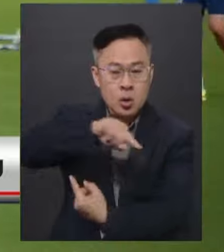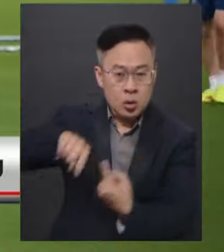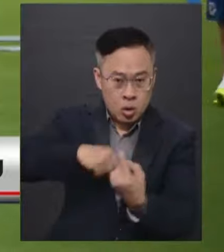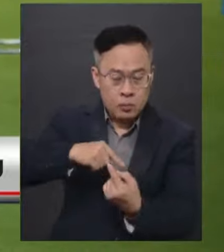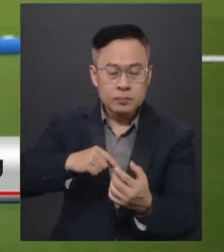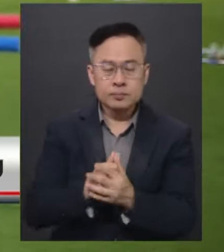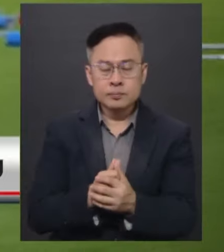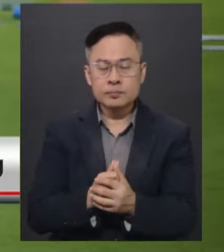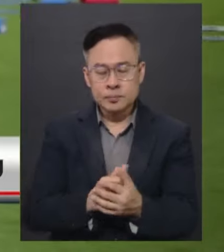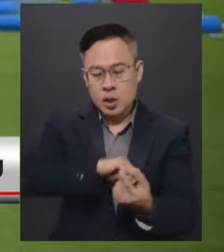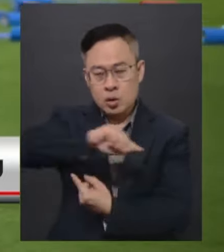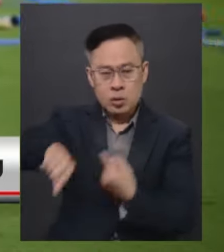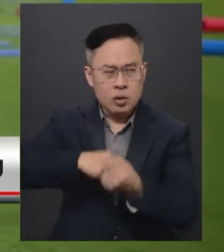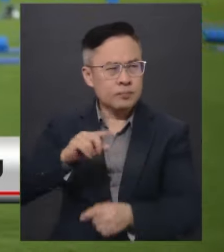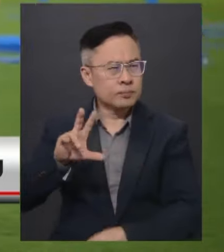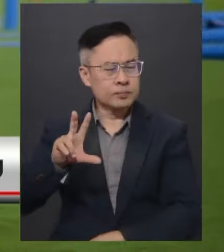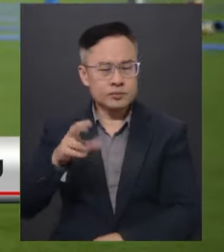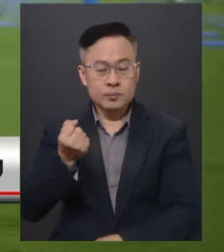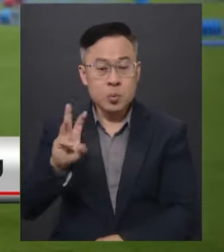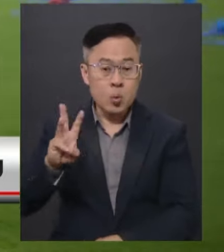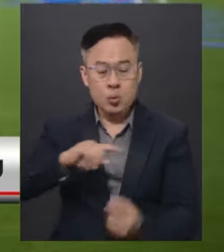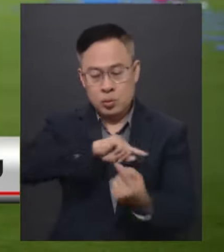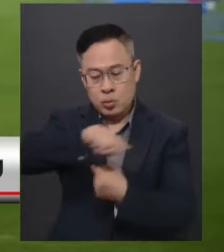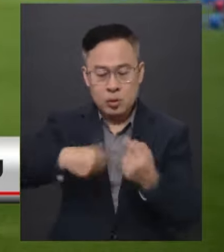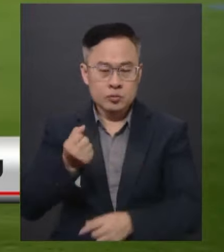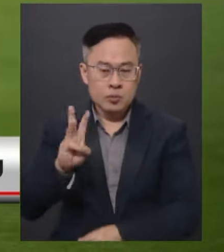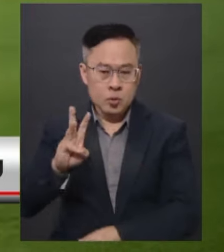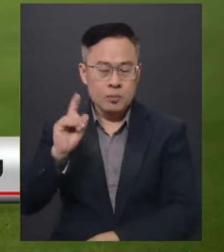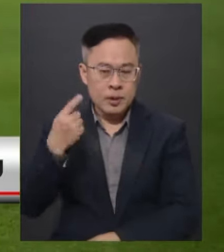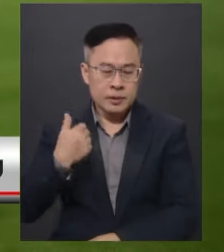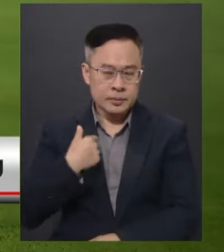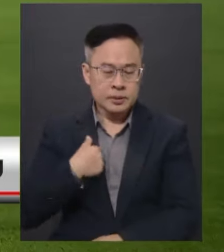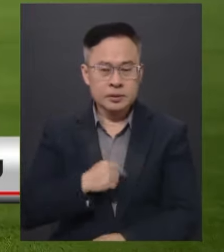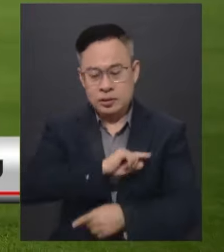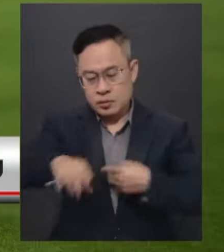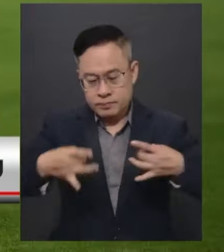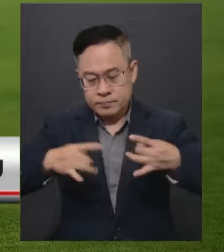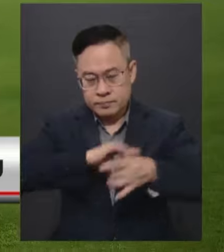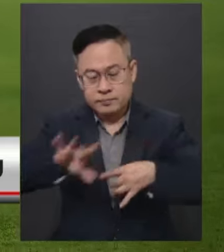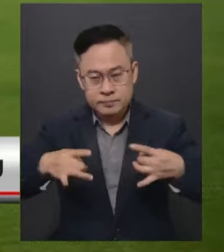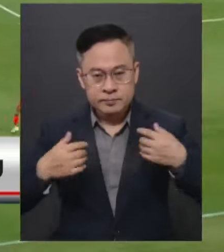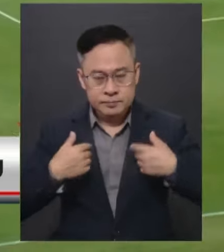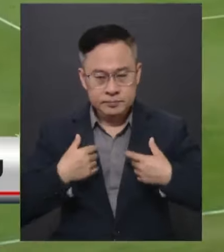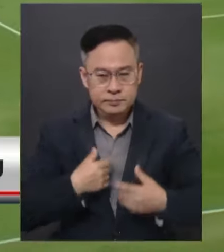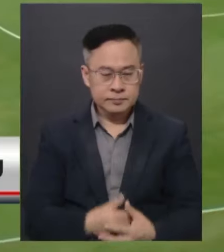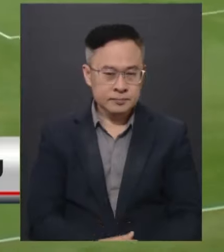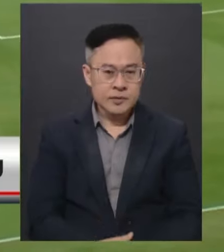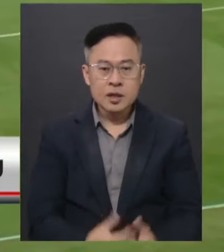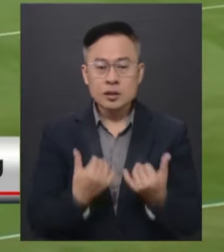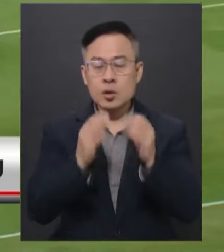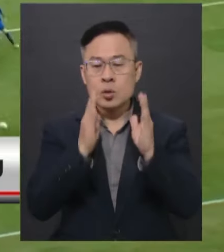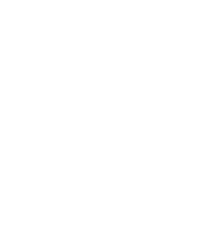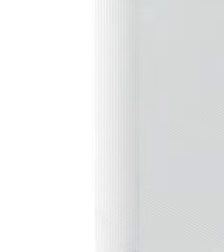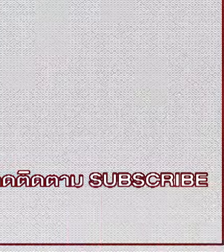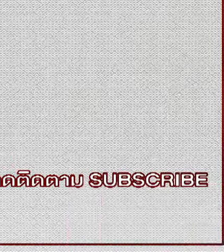ที่ราชมังเนี่ยถ้าอย่างน้อยมีอีกสักแต้มนึงเนี่ยน่าจะสนุกเลยถูกต้องค่ะและยิ่งนักเตะของเราตอนนี้เนี่ยกำลังใจมาเต็มร้อยมาก